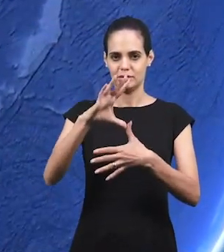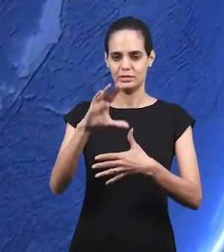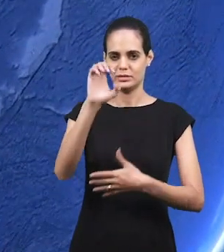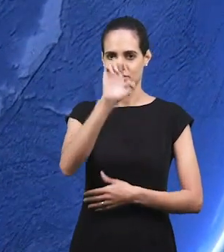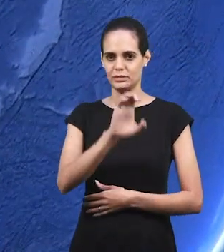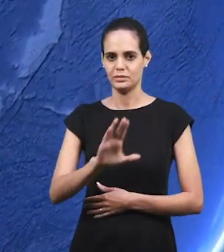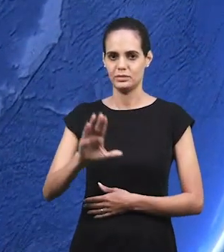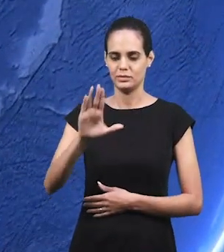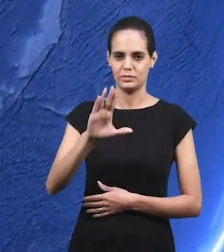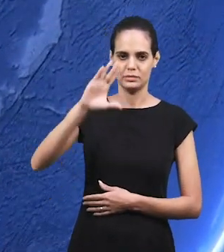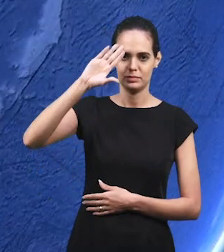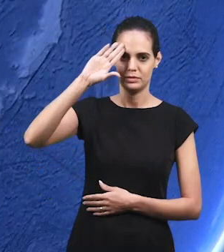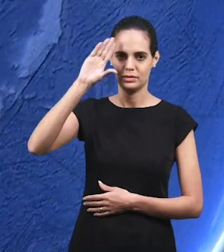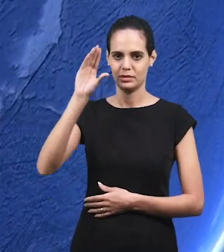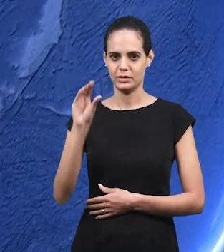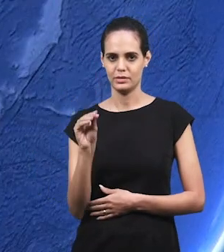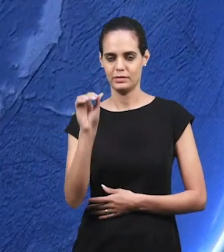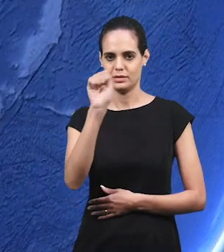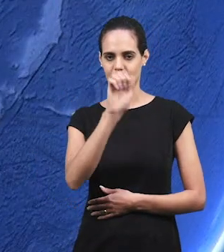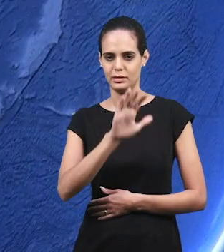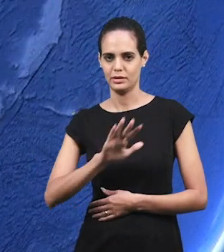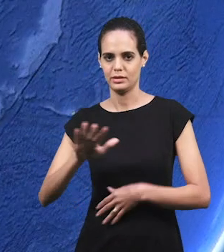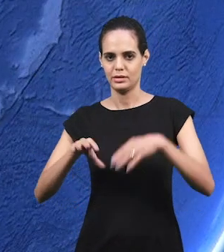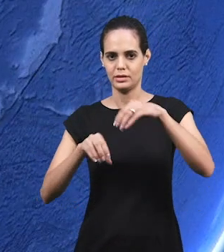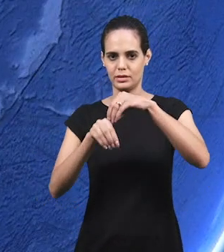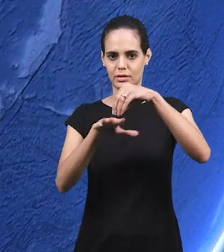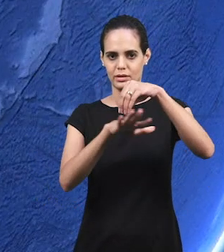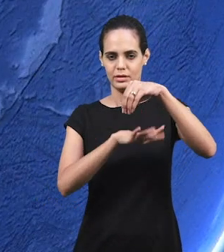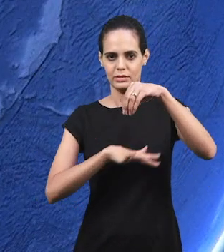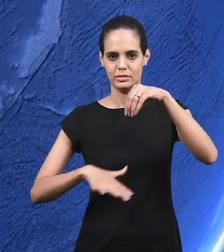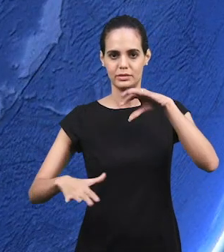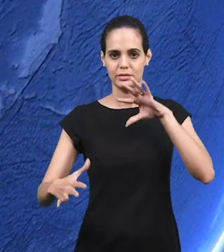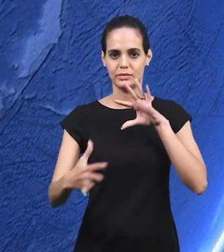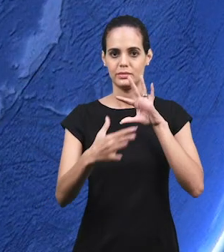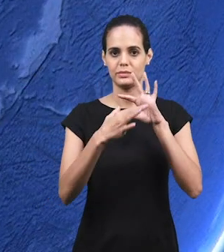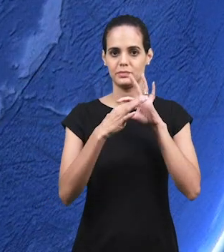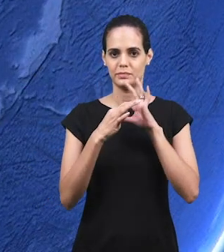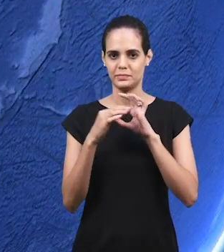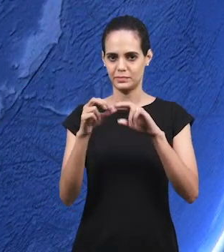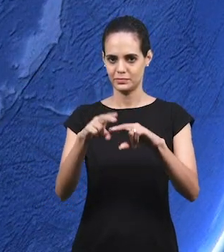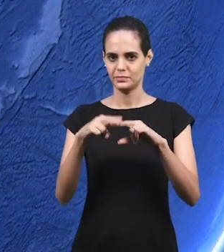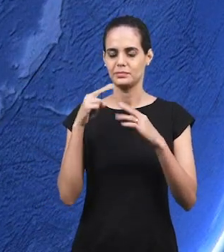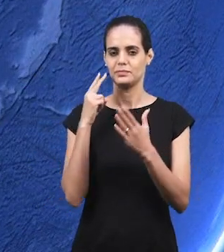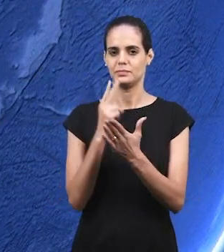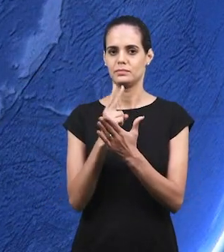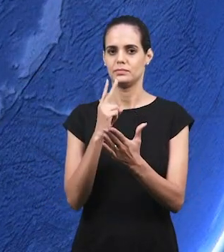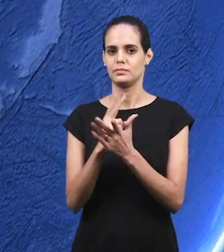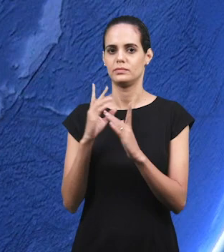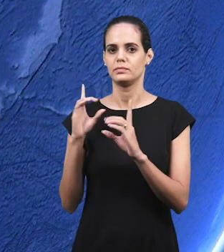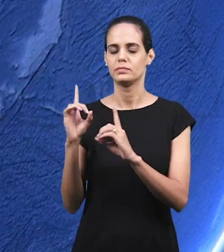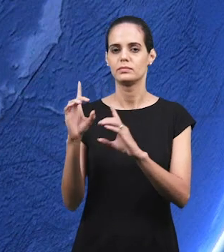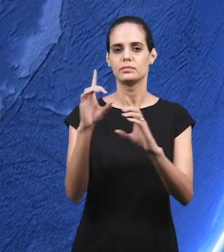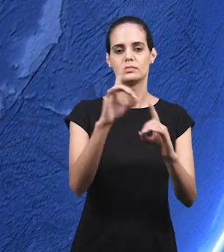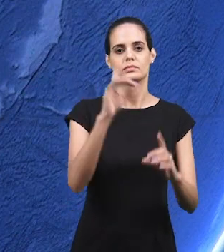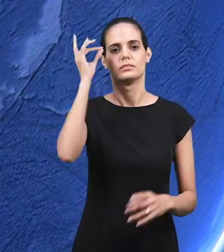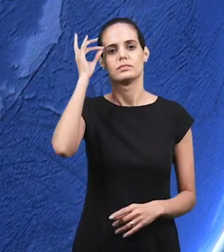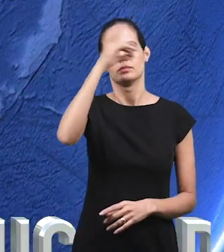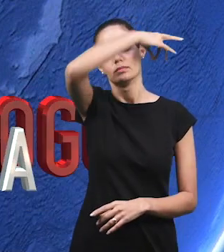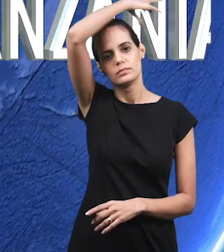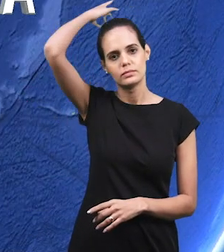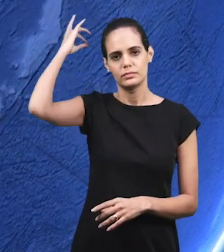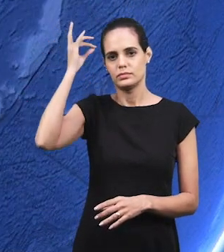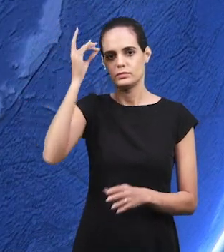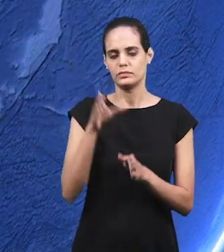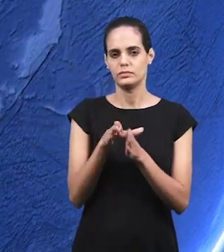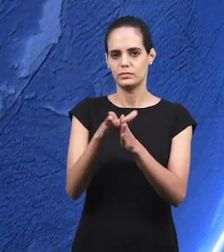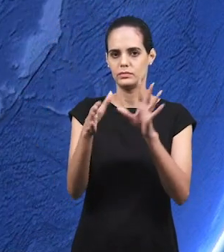trois Amériques, Europe, Afrique, Asie et Océanie, connectées par la même doctrine, par la direction